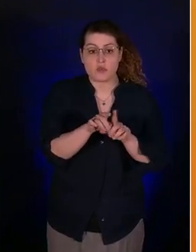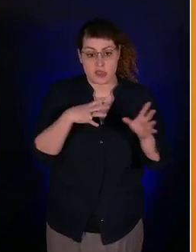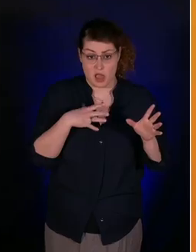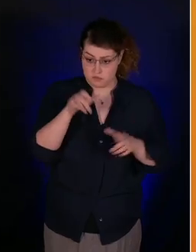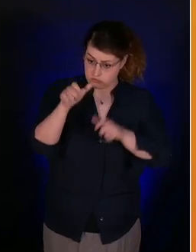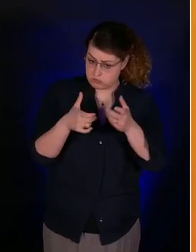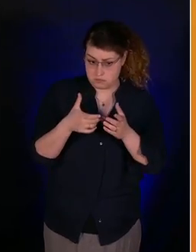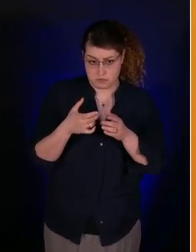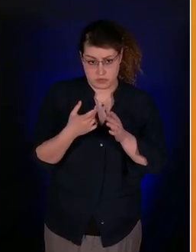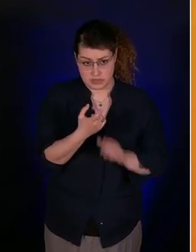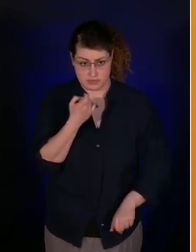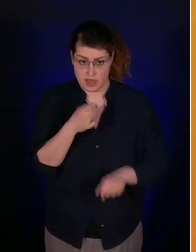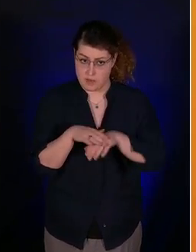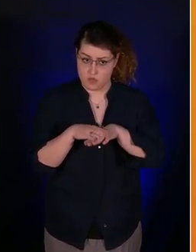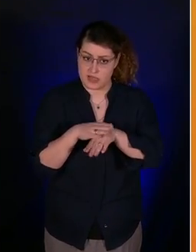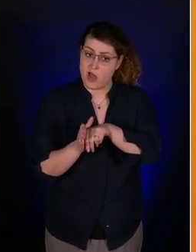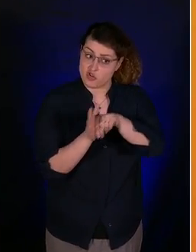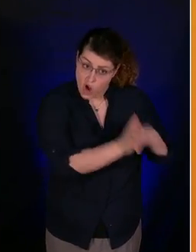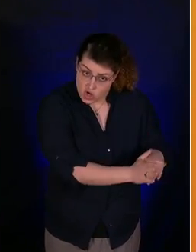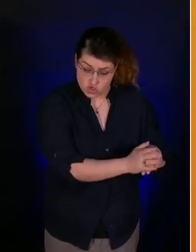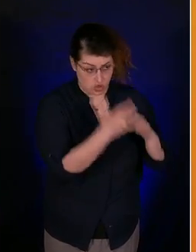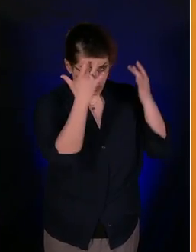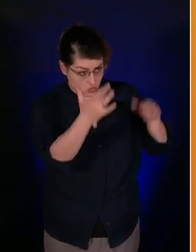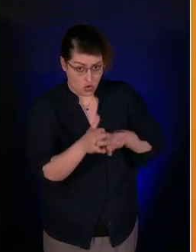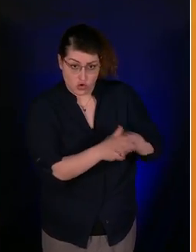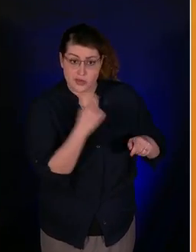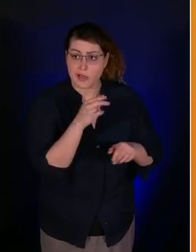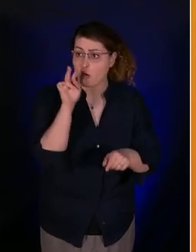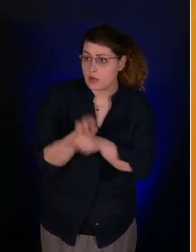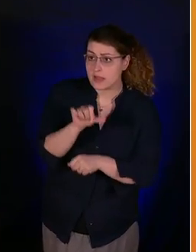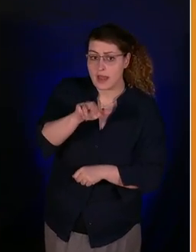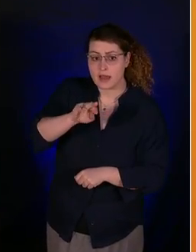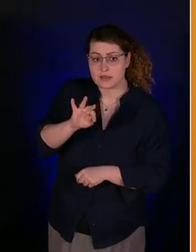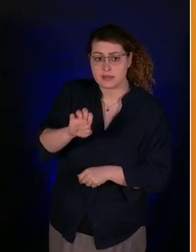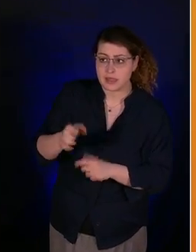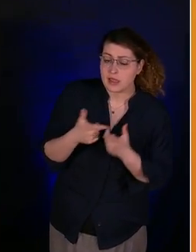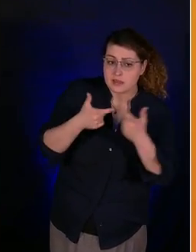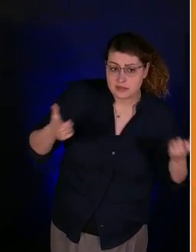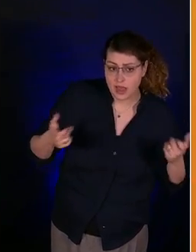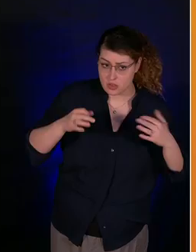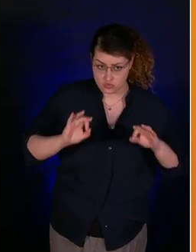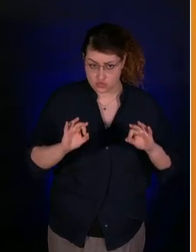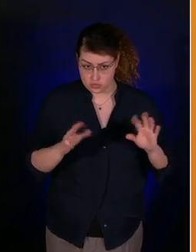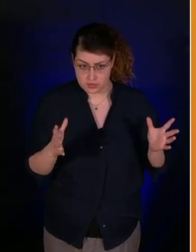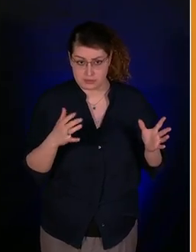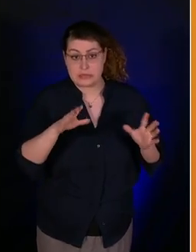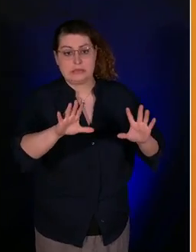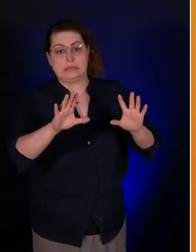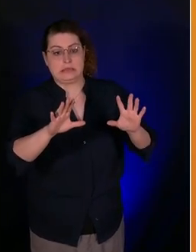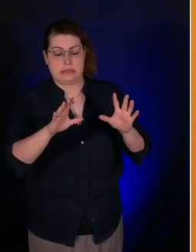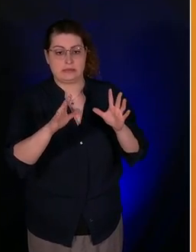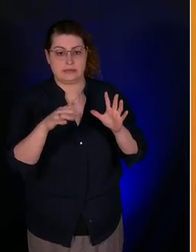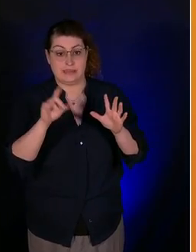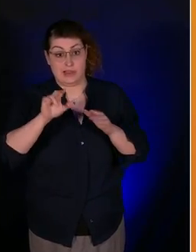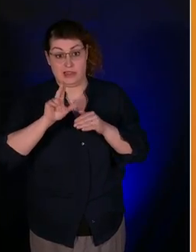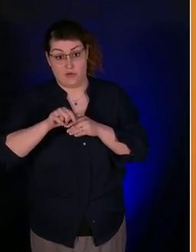gauche qui ont une culture de gauche, qui regardent Arte, etc. Merci, et qui voient effectivement certaines interventions. De me prendre par les sentiments, oui, mais il faut